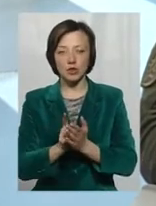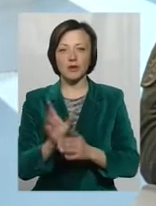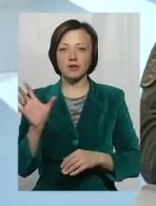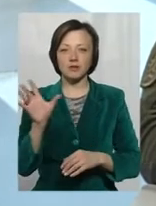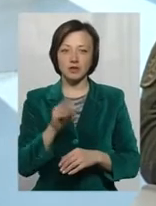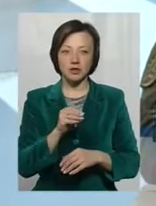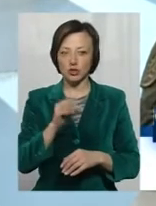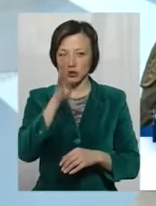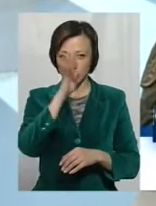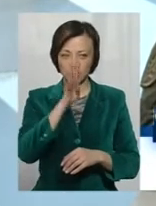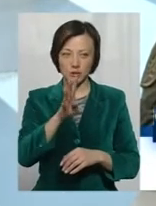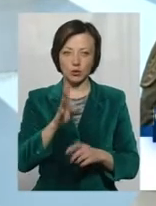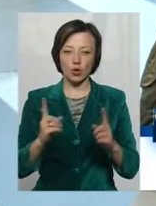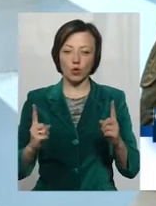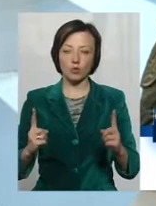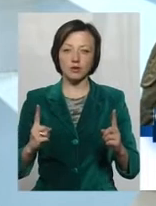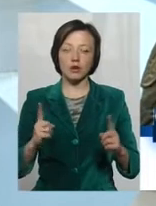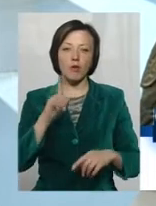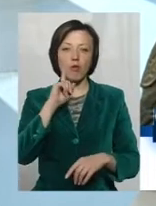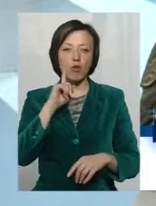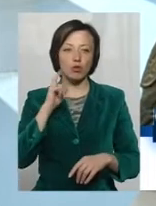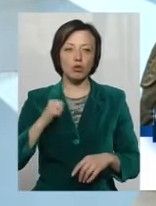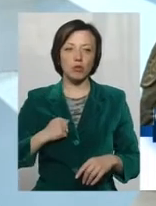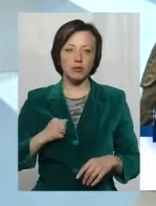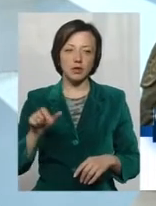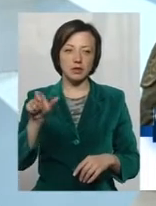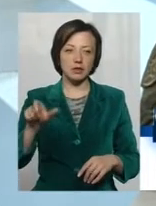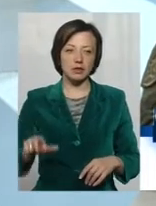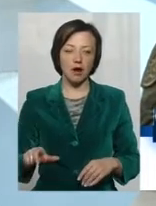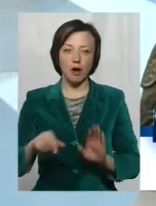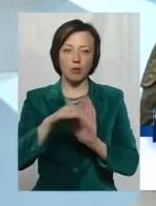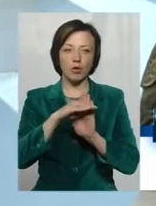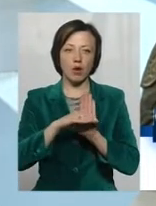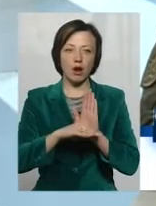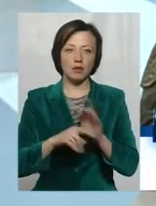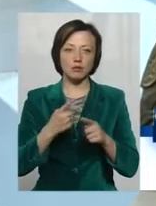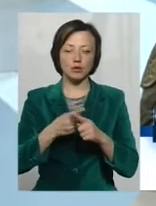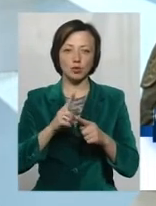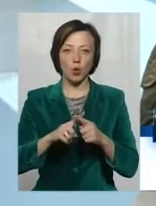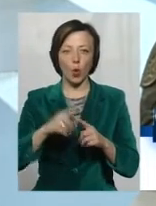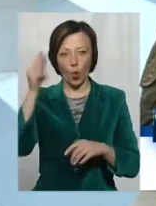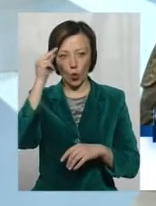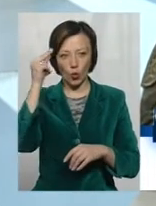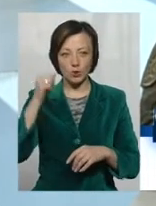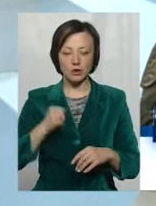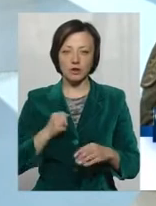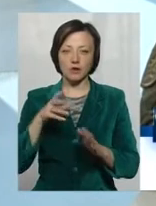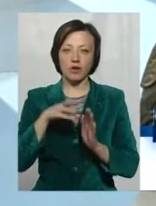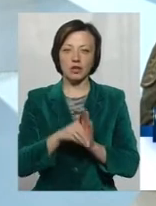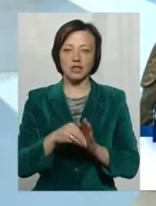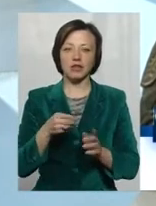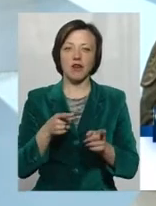проходять 4-місячний так званий курс молодого бійця. В програму цього курсу молодого бійця входить вогнева